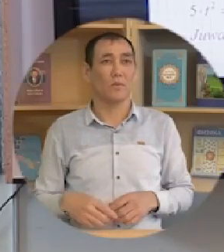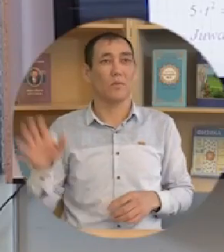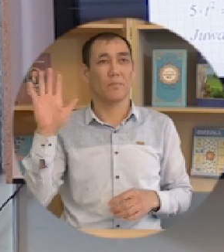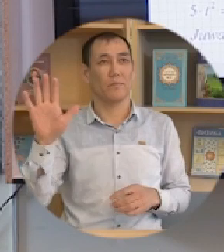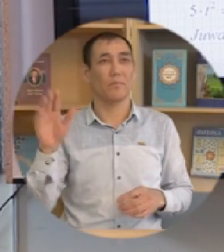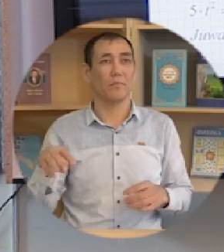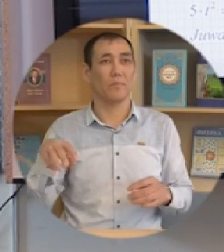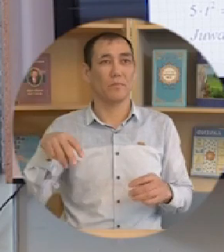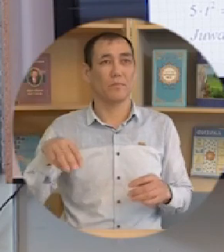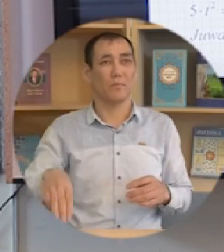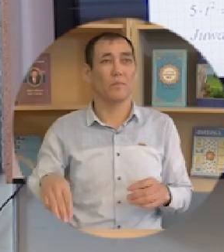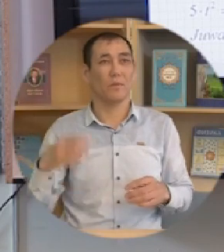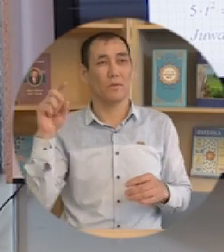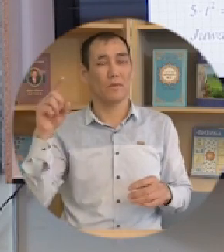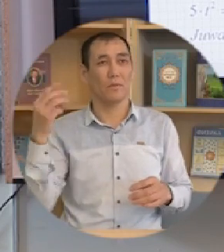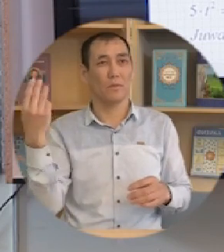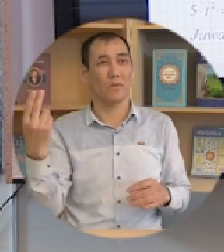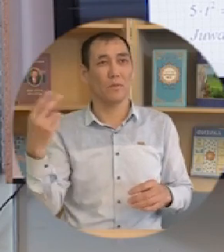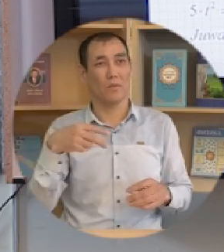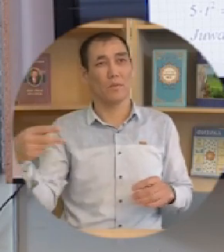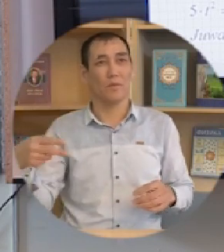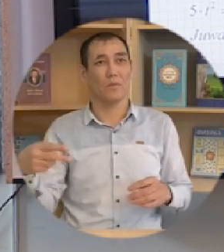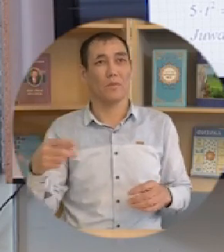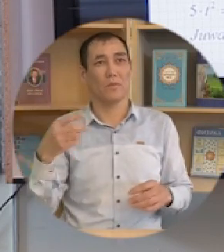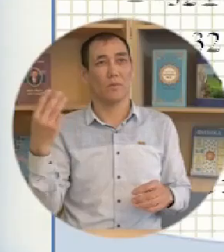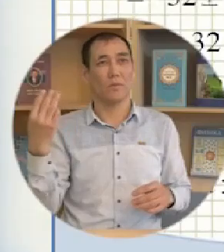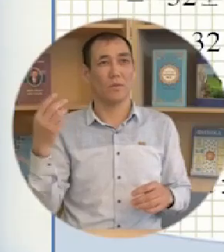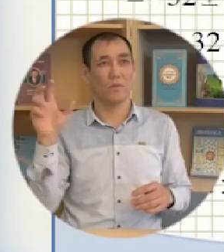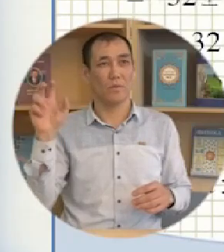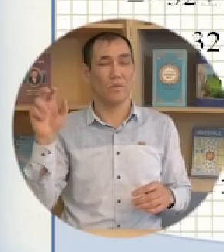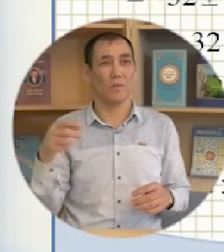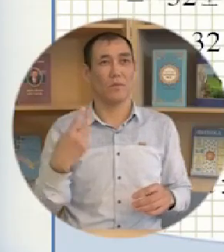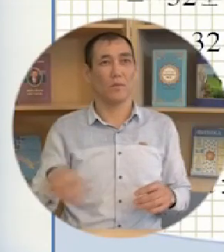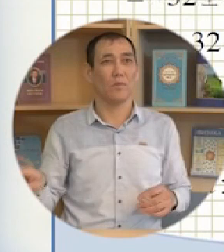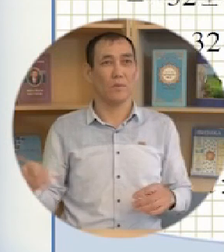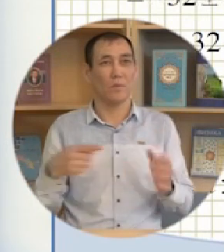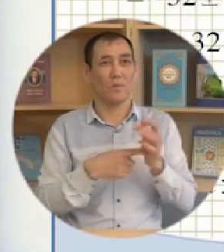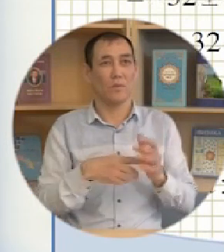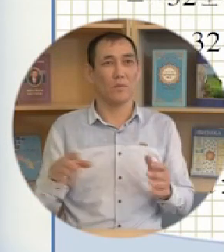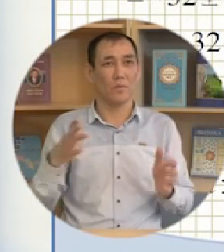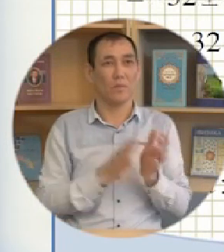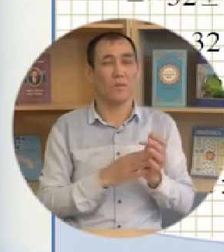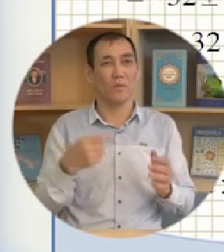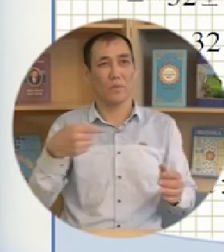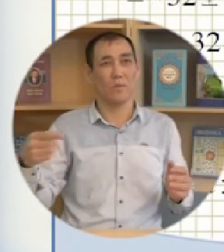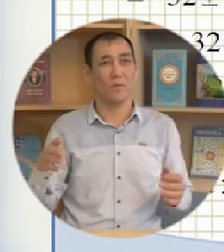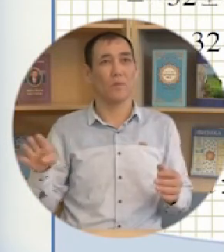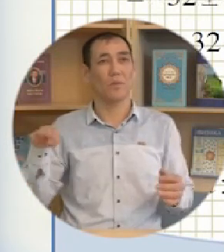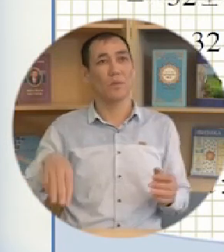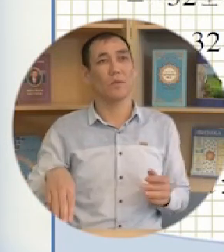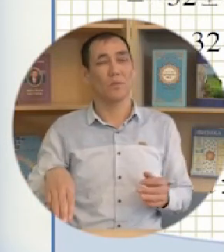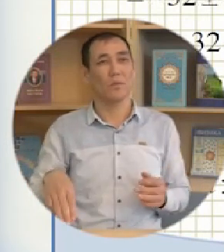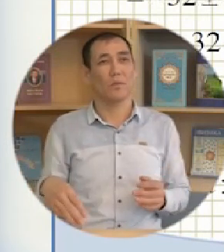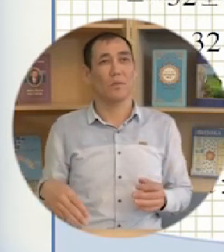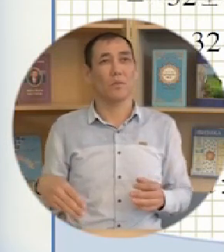5 Т квадрат алынған тең 320 көбейтілген 9 алынған Т.